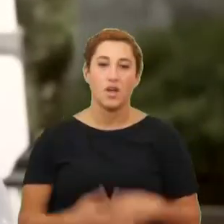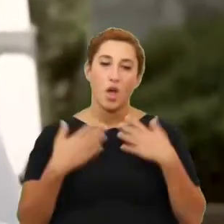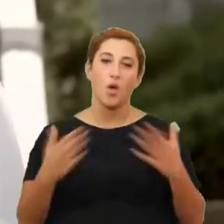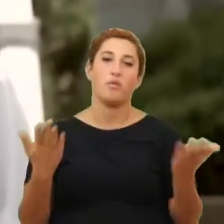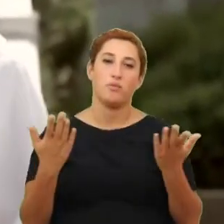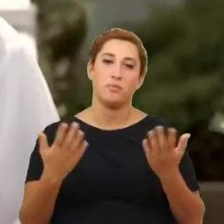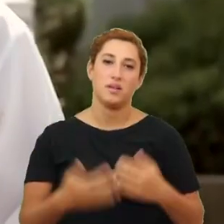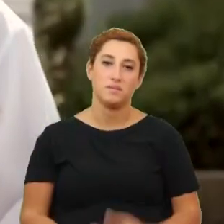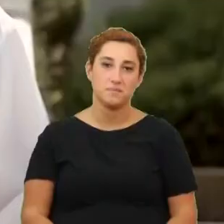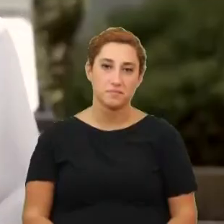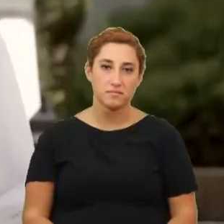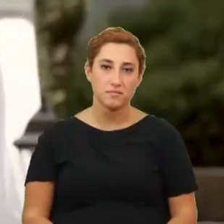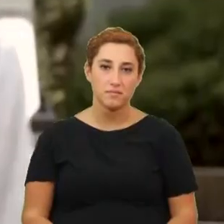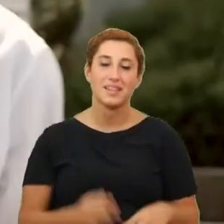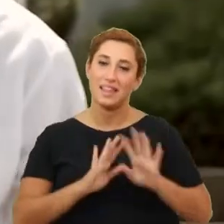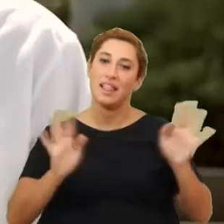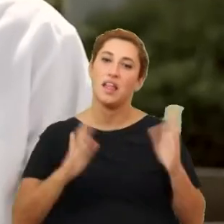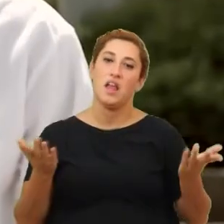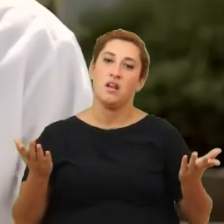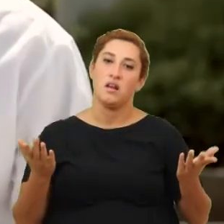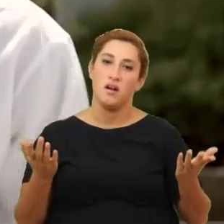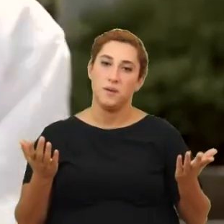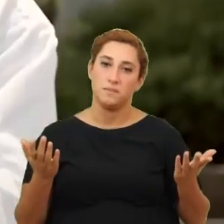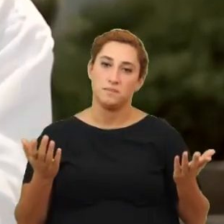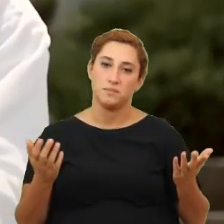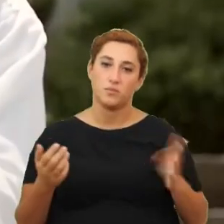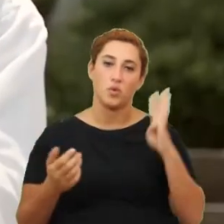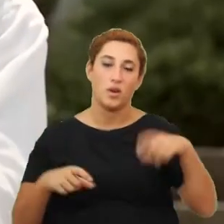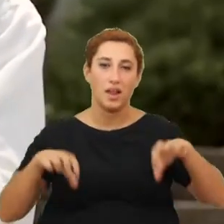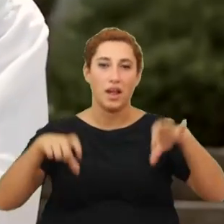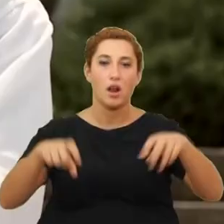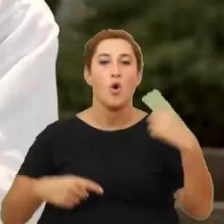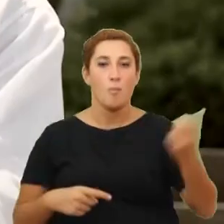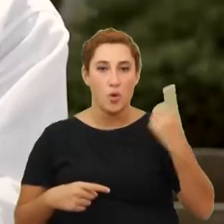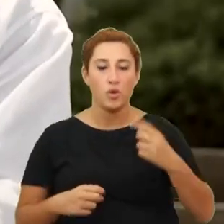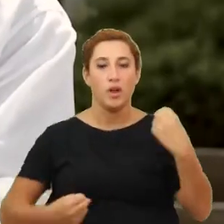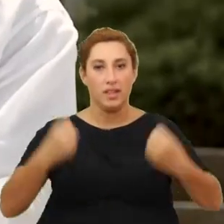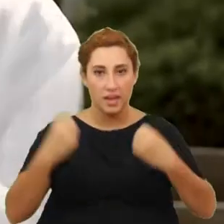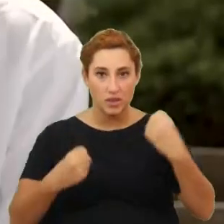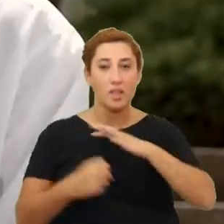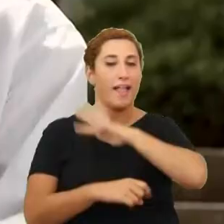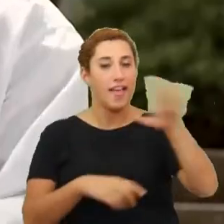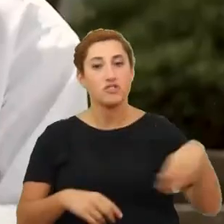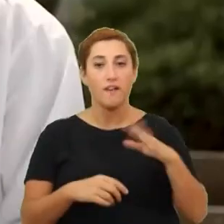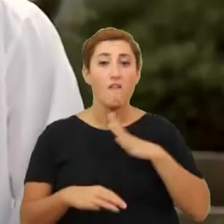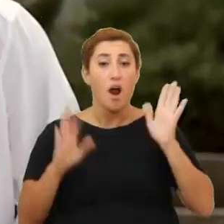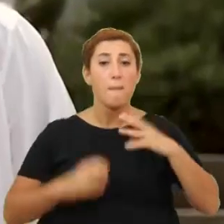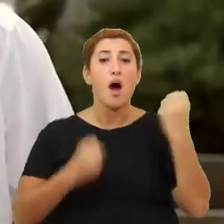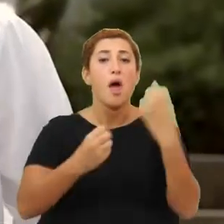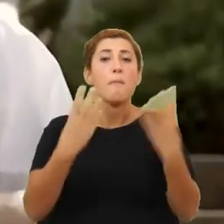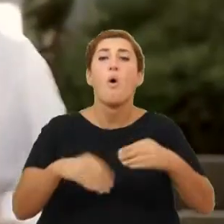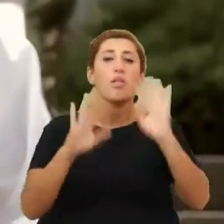Öf be! Yeter ya! Dört tekerleğin, motorun, direksiyonun, her şeyin var ama